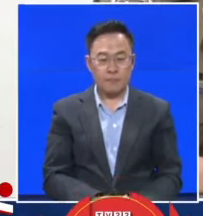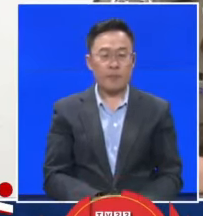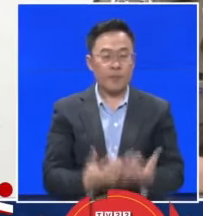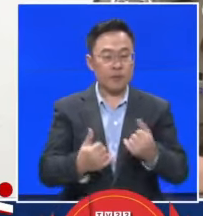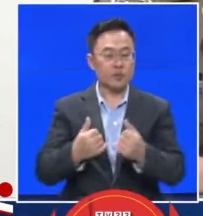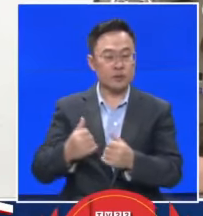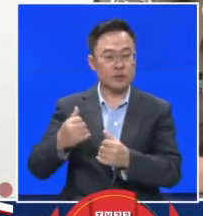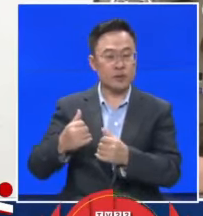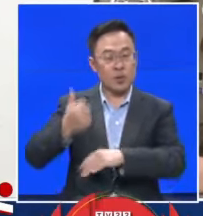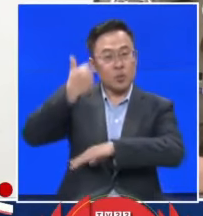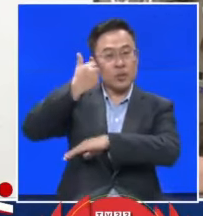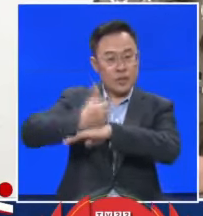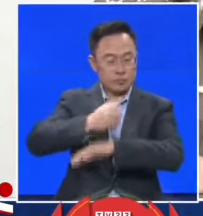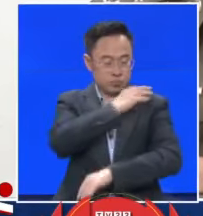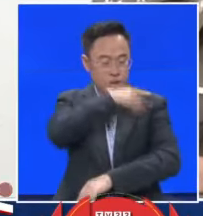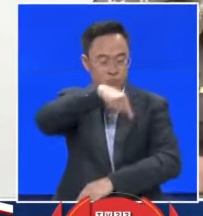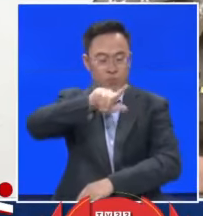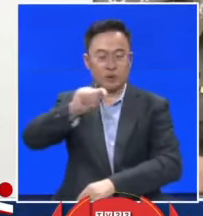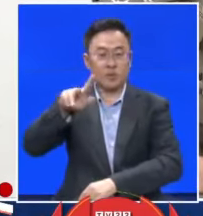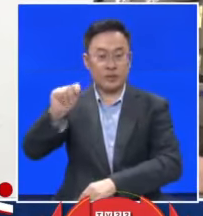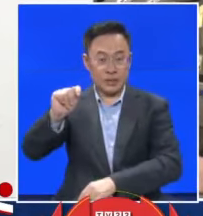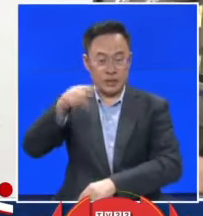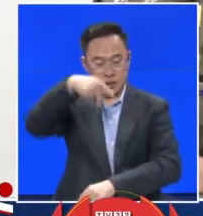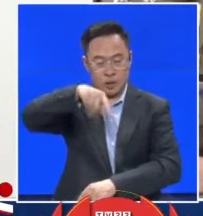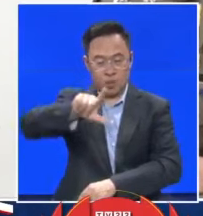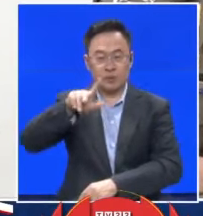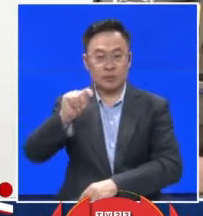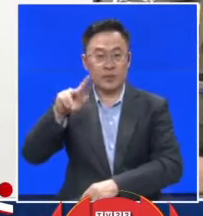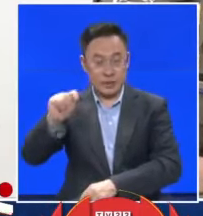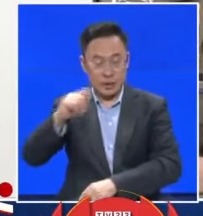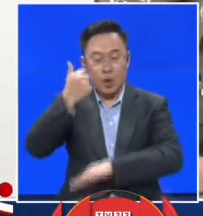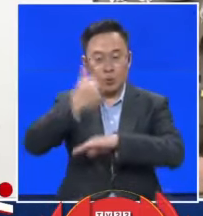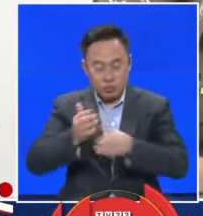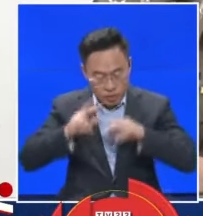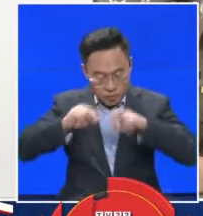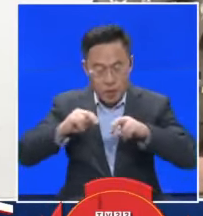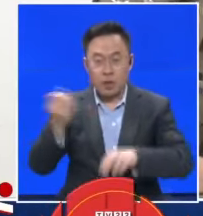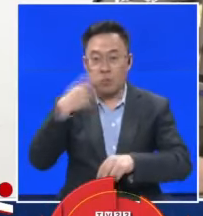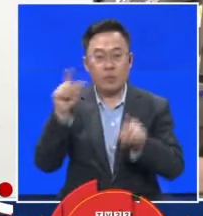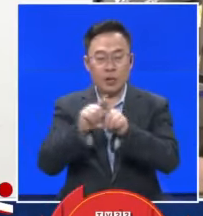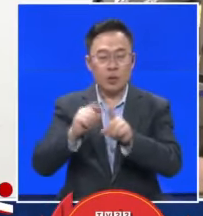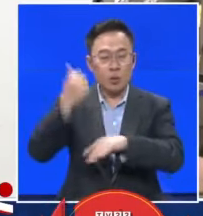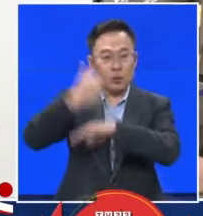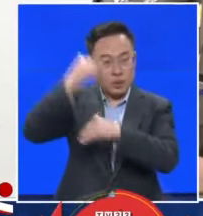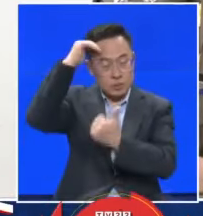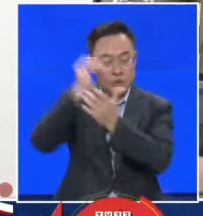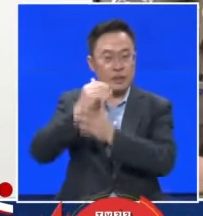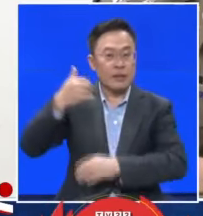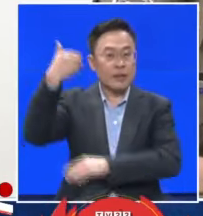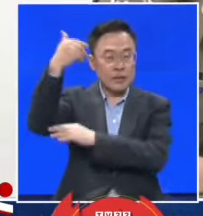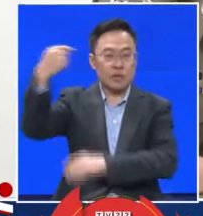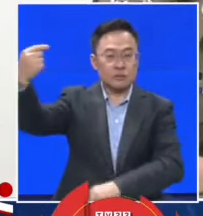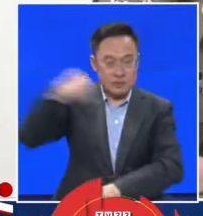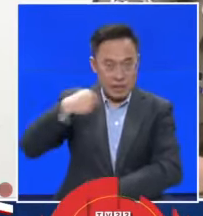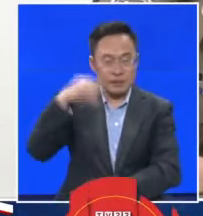รีจรูญเกียรตินะครับก็ยืนยันเหมือนกันบอกว่ายังไม่ได้รับการประสานงานจากทีมงานของท่านผบ.ตร.นะครับก็ยังคือยังเป็นข่